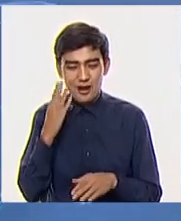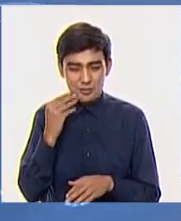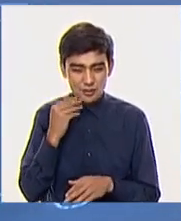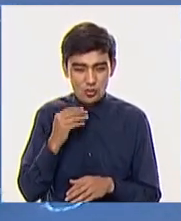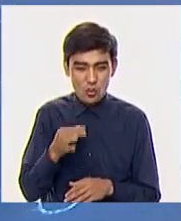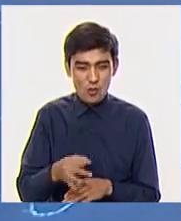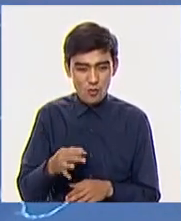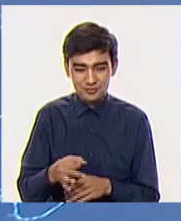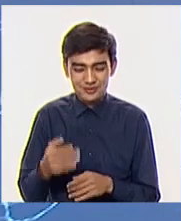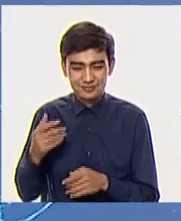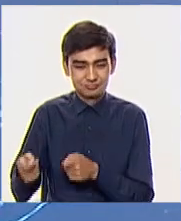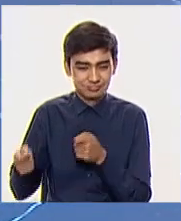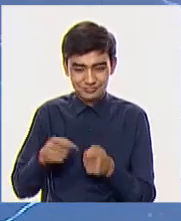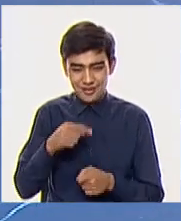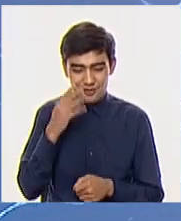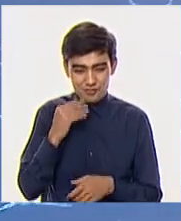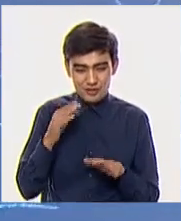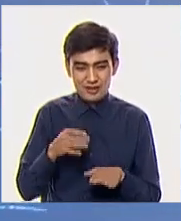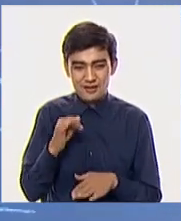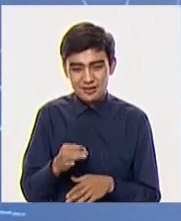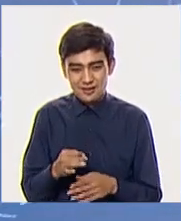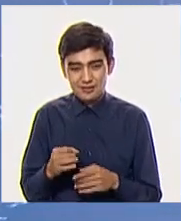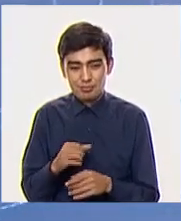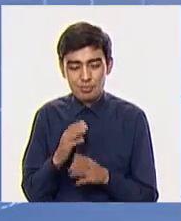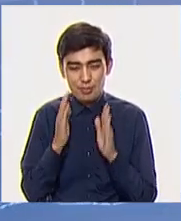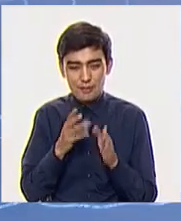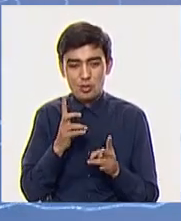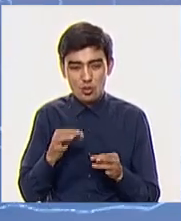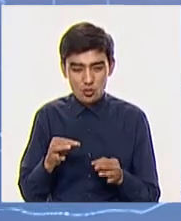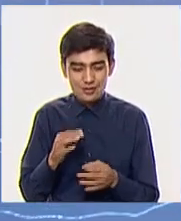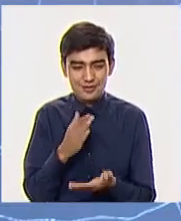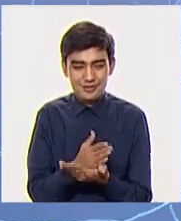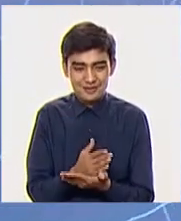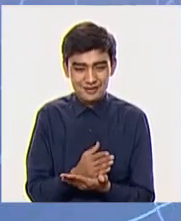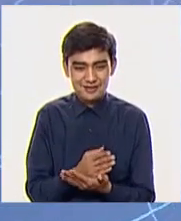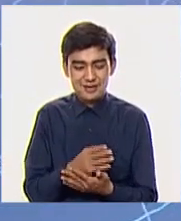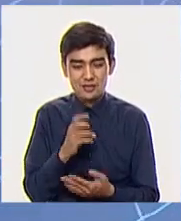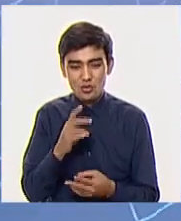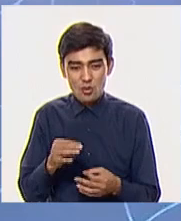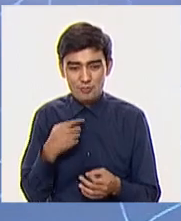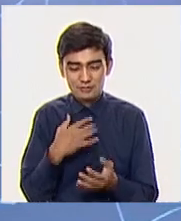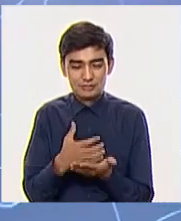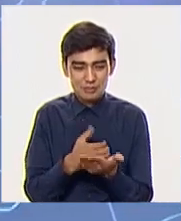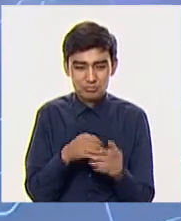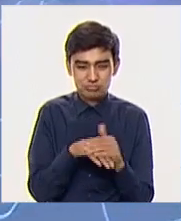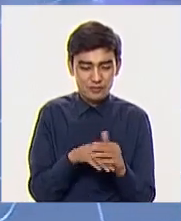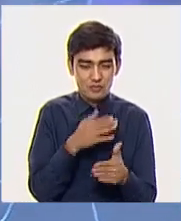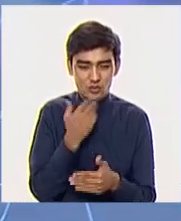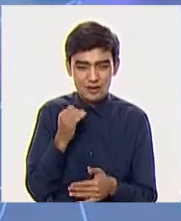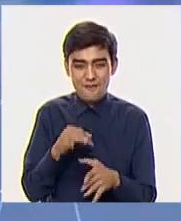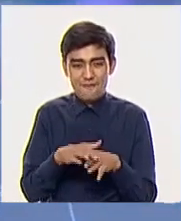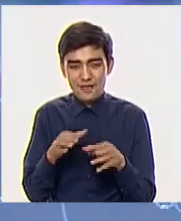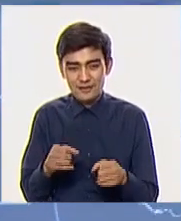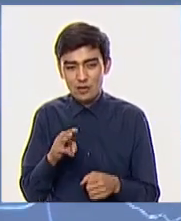облысынан тікелей тасымалданады. Есесіне тұрақтандыру қоры бар. Бірақ онда да азық-түлік қап-қап болып сақталмайды. Жергілікті